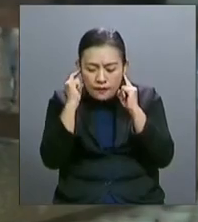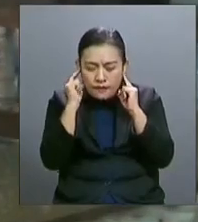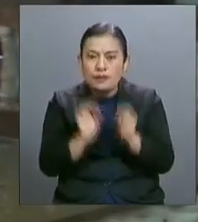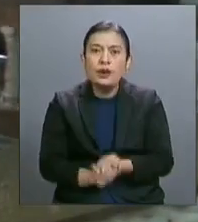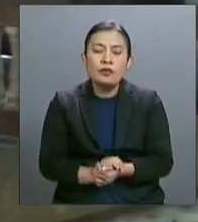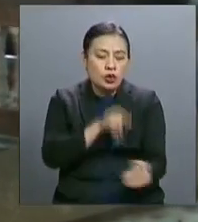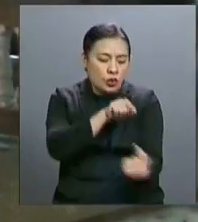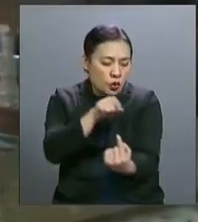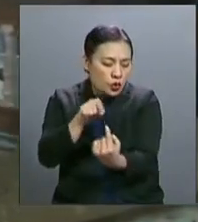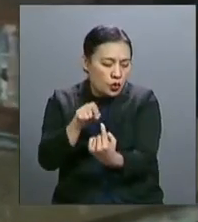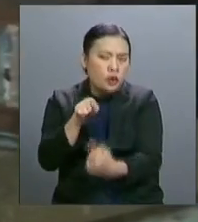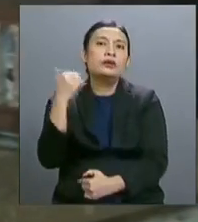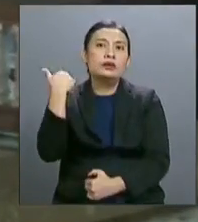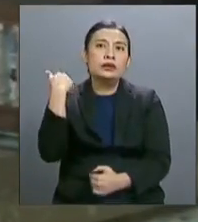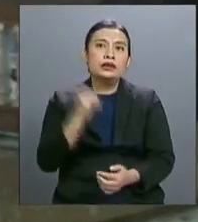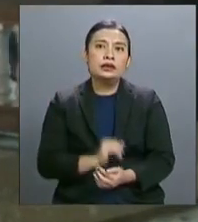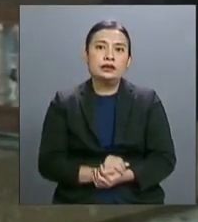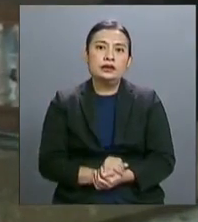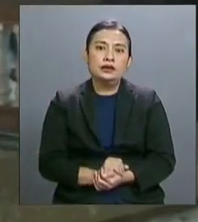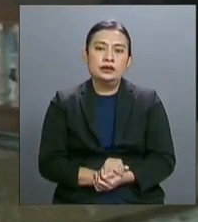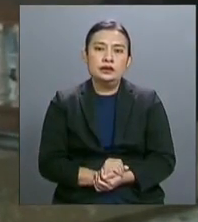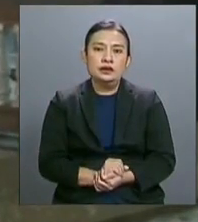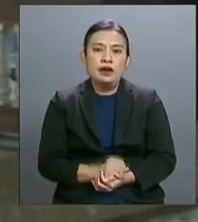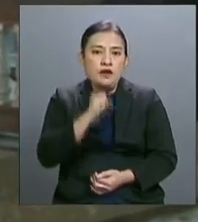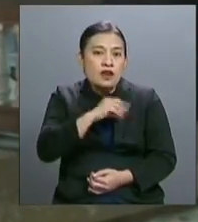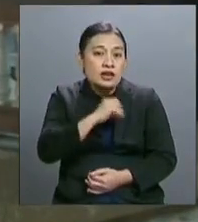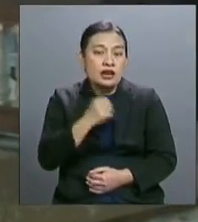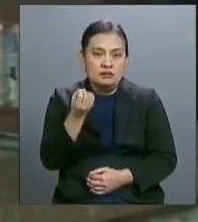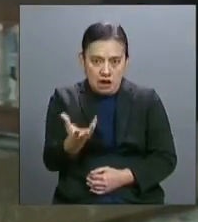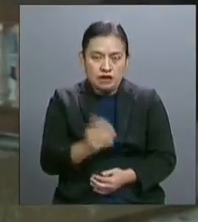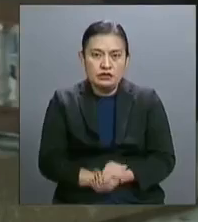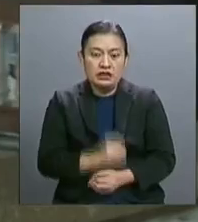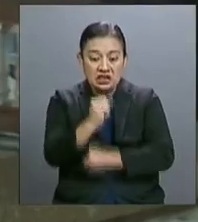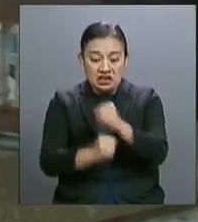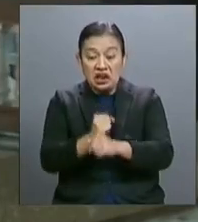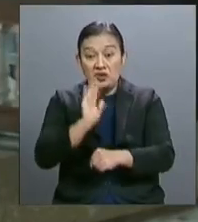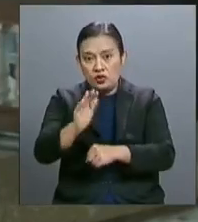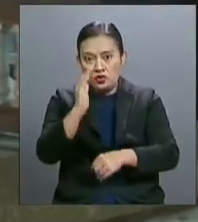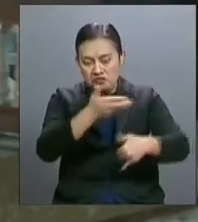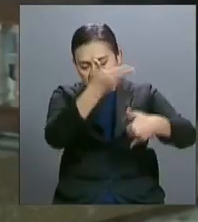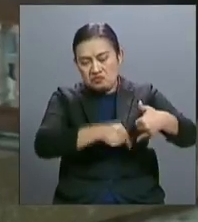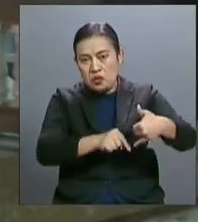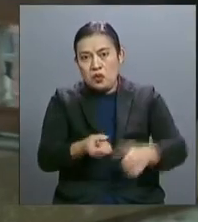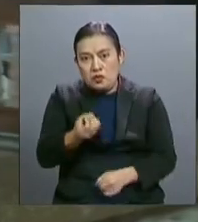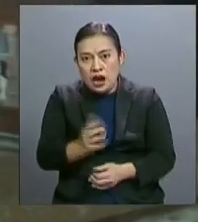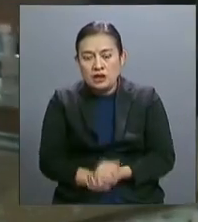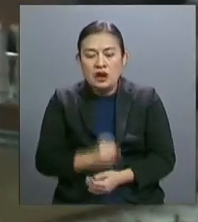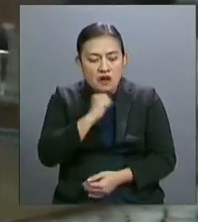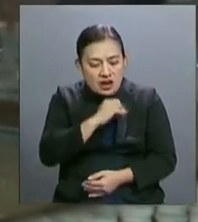ป๊ะมากๆใช่เป็นคนที่แบบว่าขยันมากๆขนาดอายุขนาดนี้ก็ยังขยันนะขยันมากๆเป็นตัวอย่าง